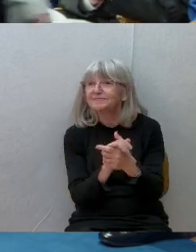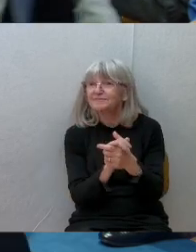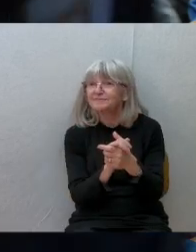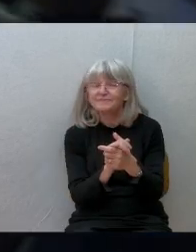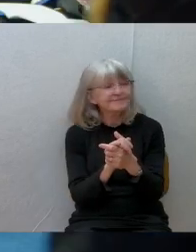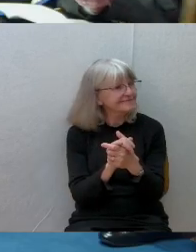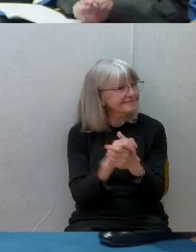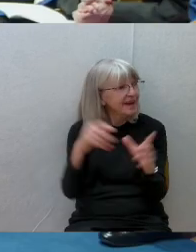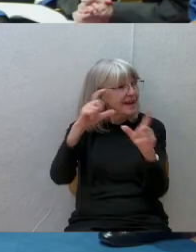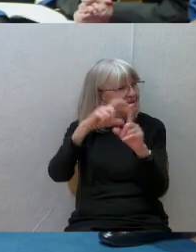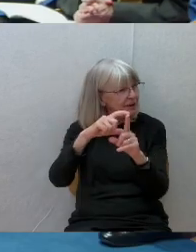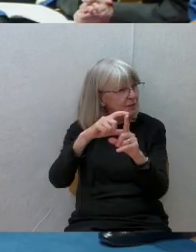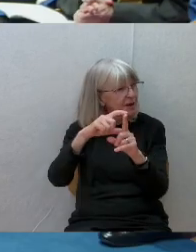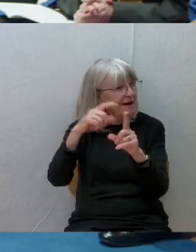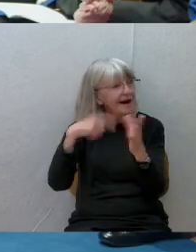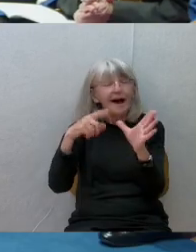Delupa Arachige.